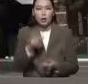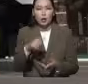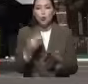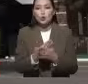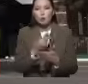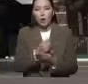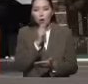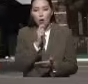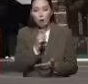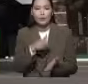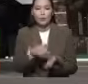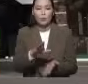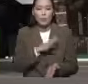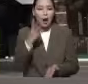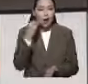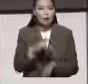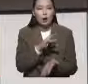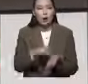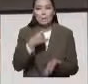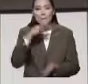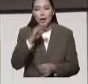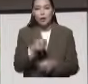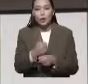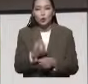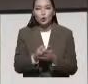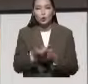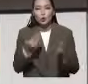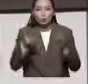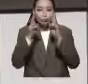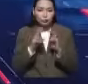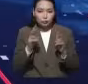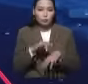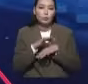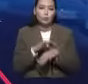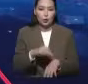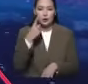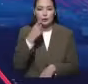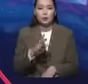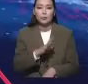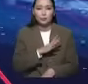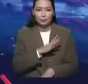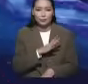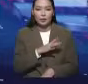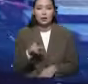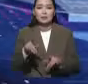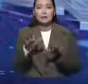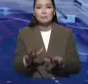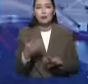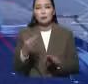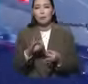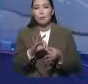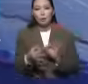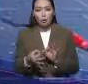қайтармады. Алматы қалалық полиция департаменті сотқа дейінгі тергеу жүргізіп жатқанын хабарлады. Өндіріс аясында қажет сараптамалар